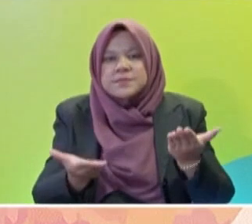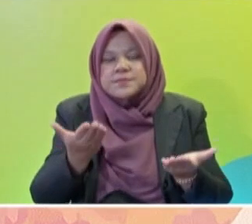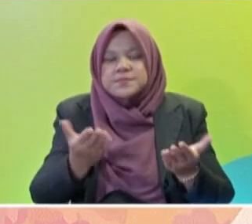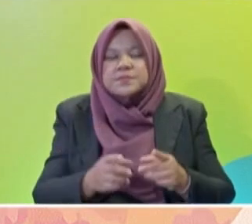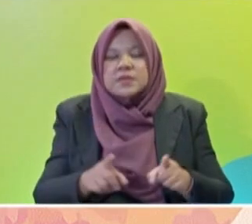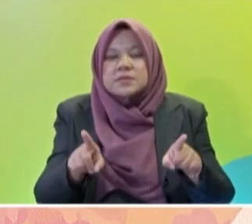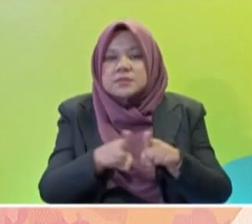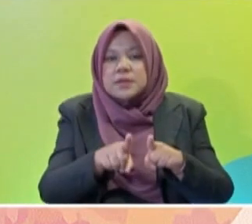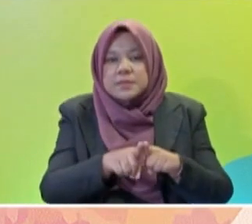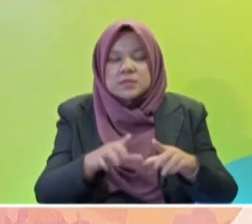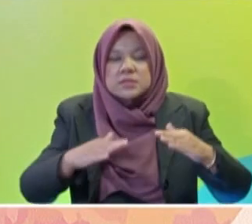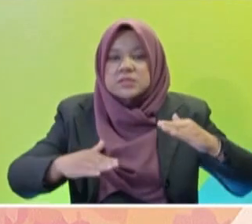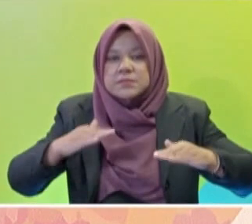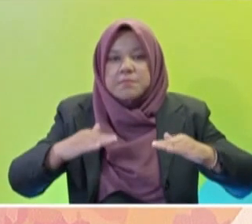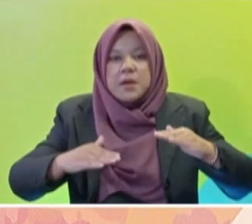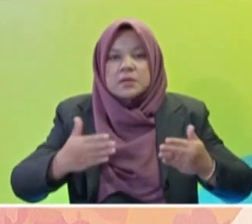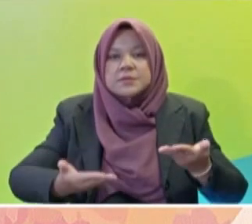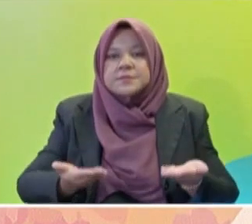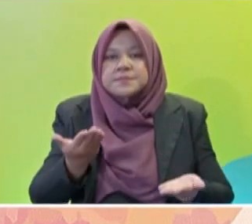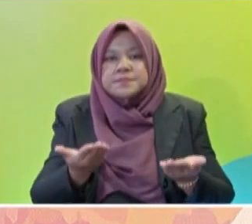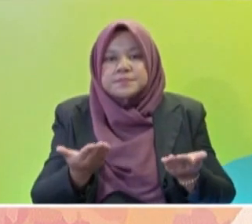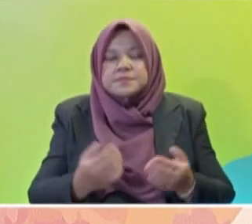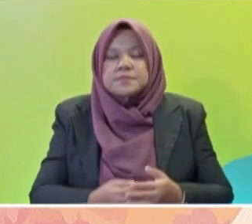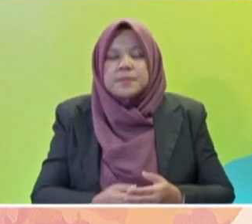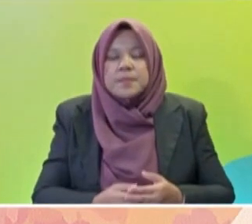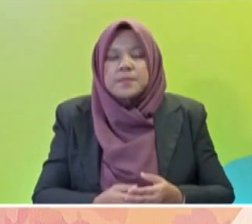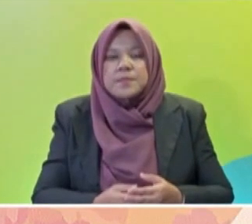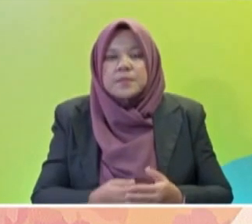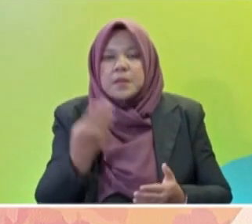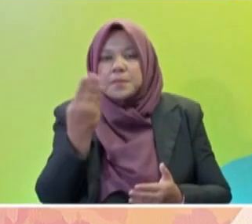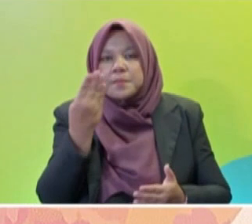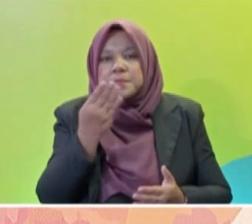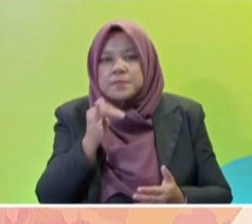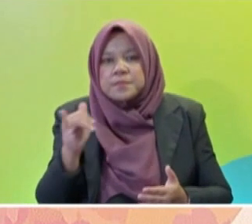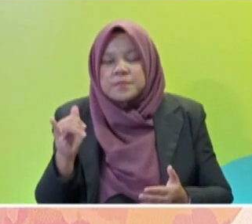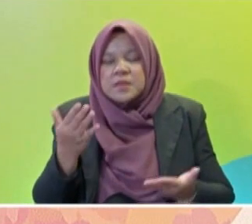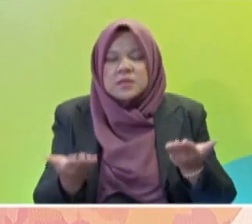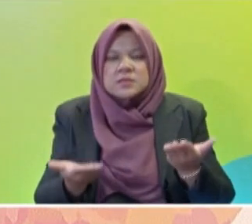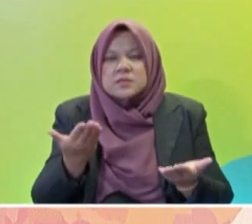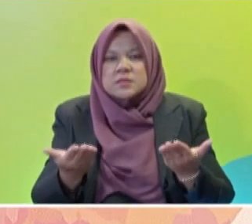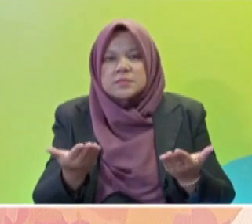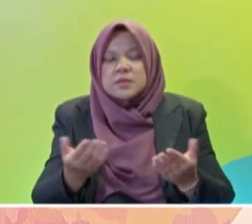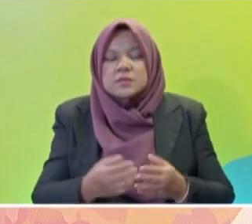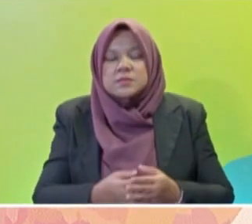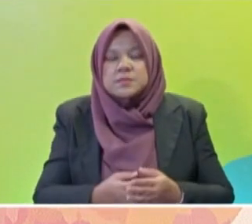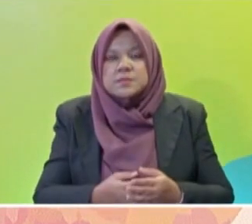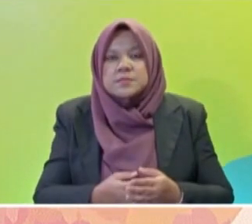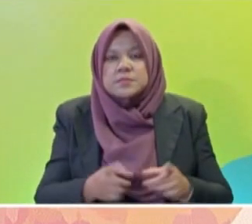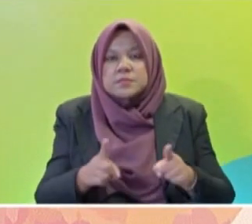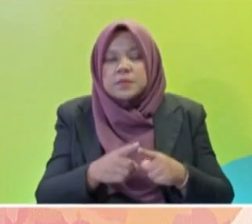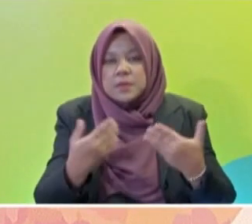kelihatan seimbang Oke di dalam sebuah karya grafik biasanya keseimbangan di aplikasikan sama ada